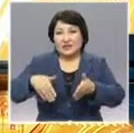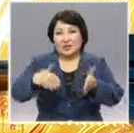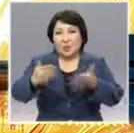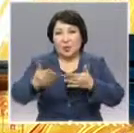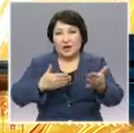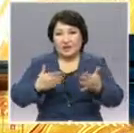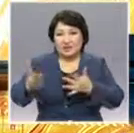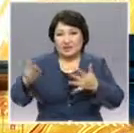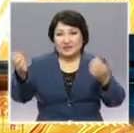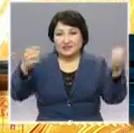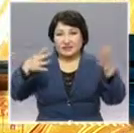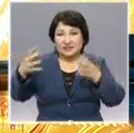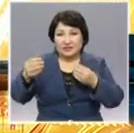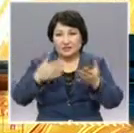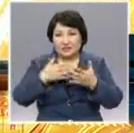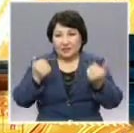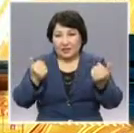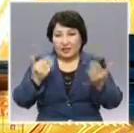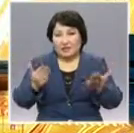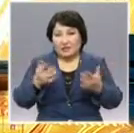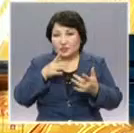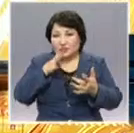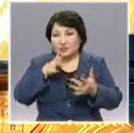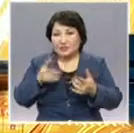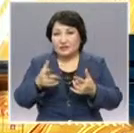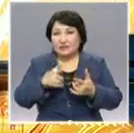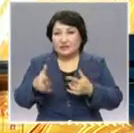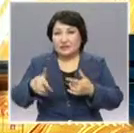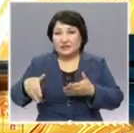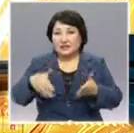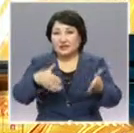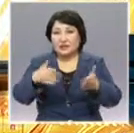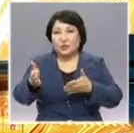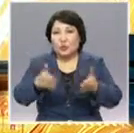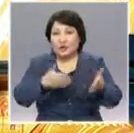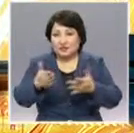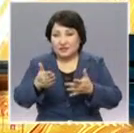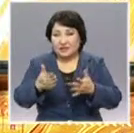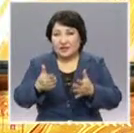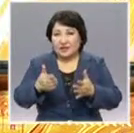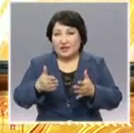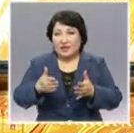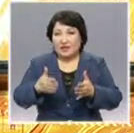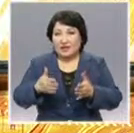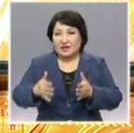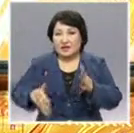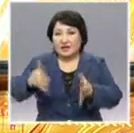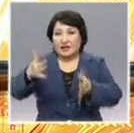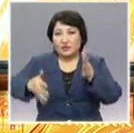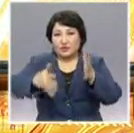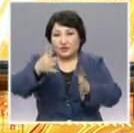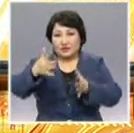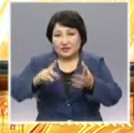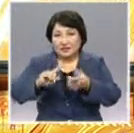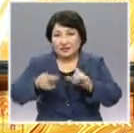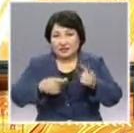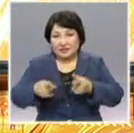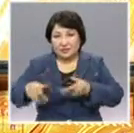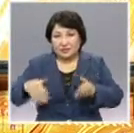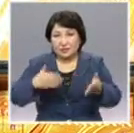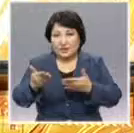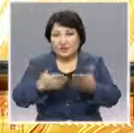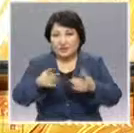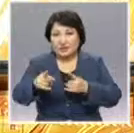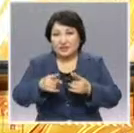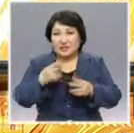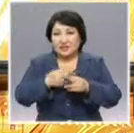зеленый насаждение болған. Қазіргі уақытта тротуарын салып, жолдарын салып, бордюрларын ауыстырып, ана жолдың бойында, Серикова көшенің бойында ғана